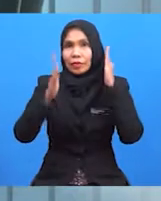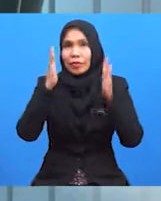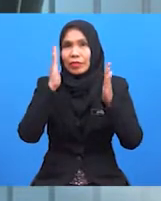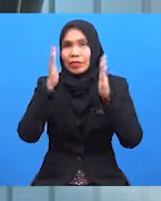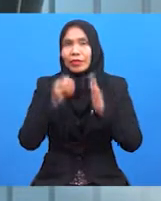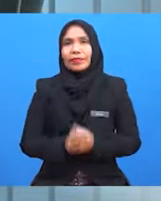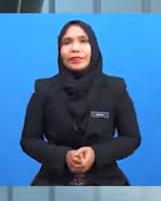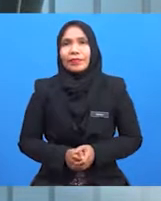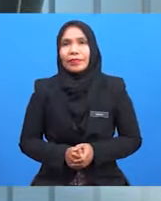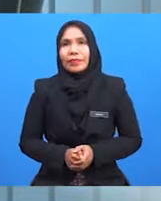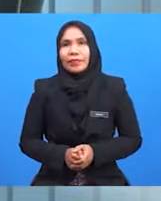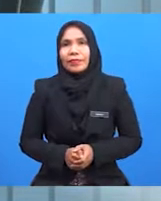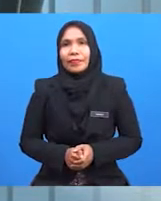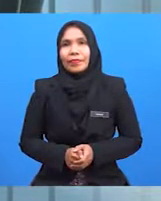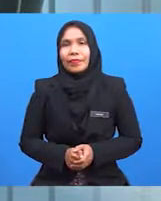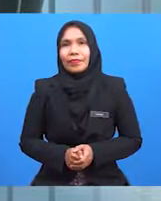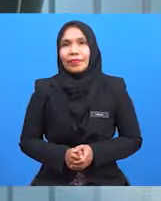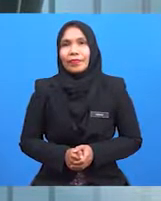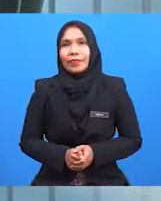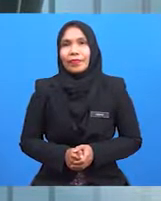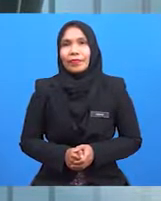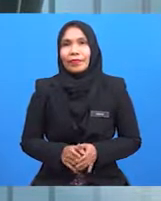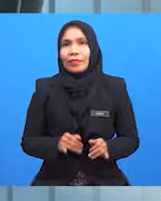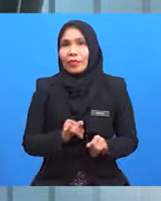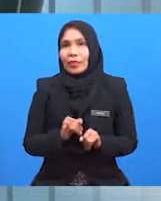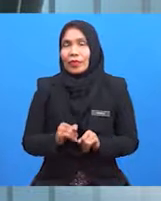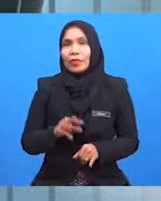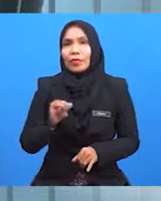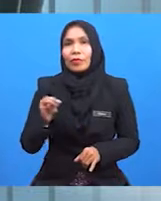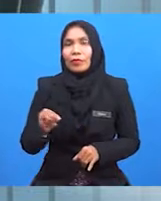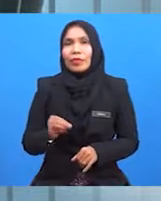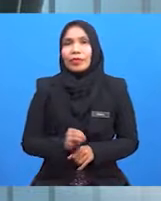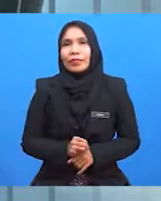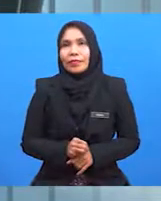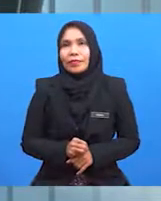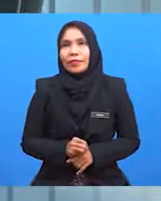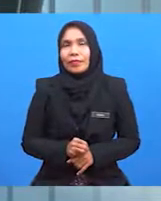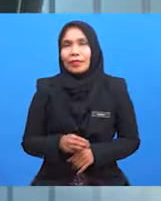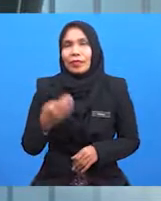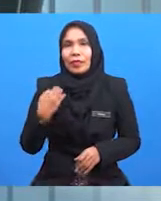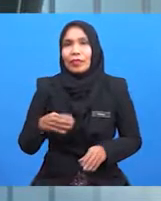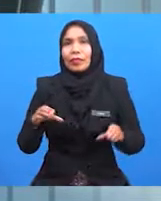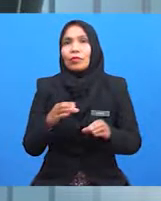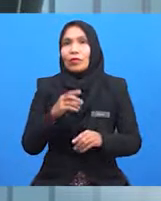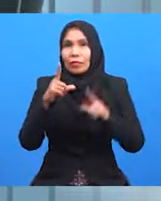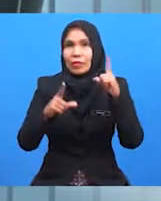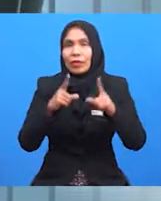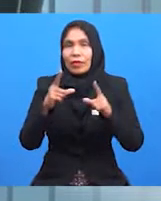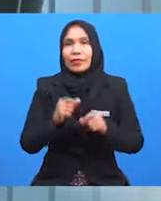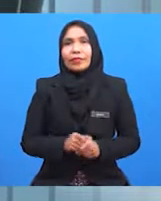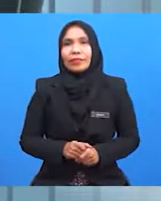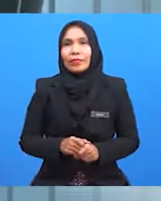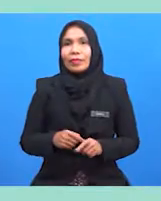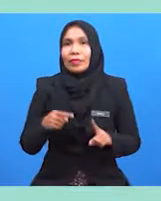Sekiranya murid pernah buat lawatan sambil belajar ke Sasana Kijang Bank Negara Malaysia, saya ingin